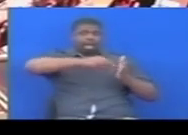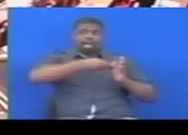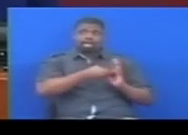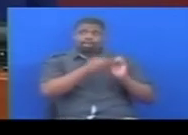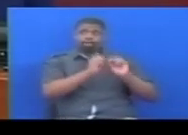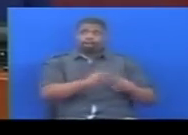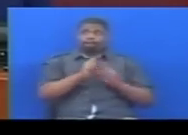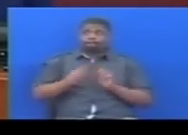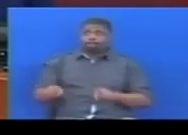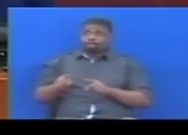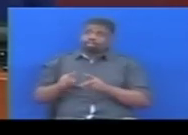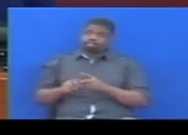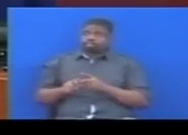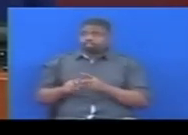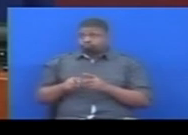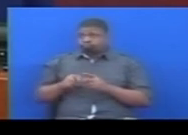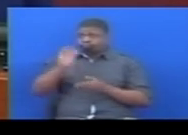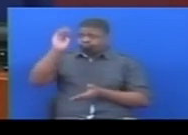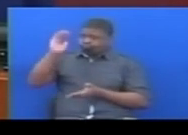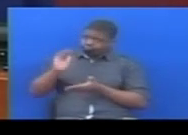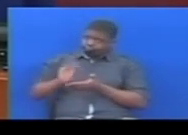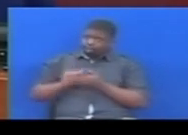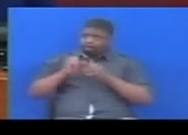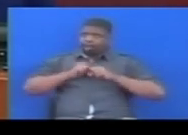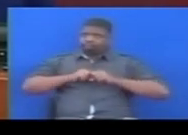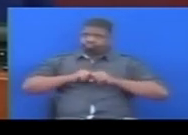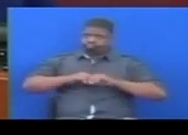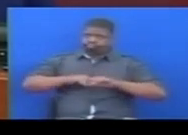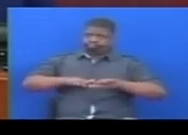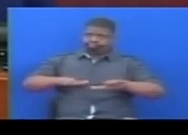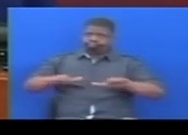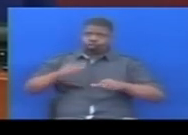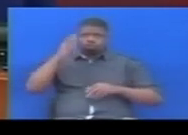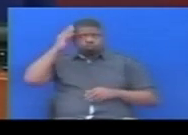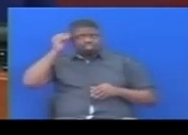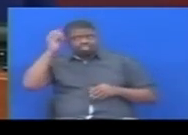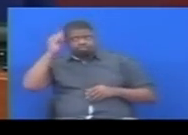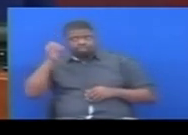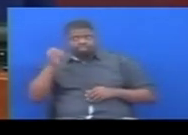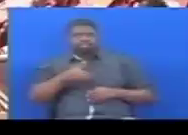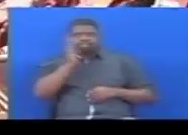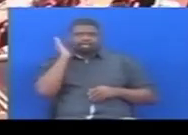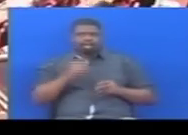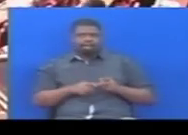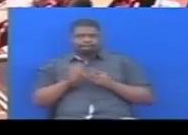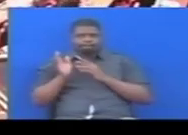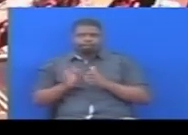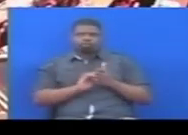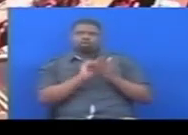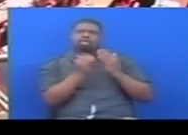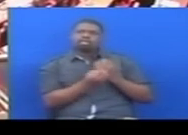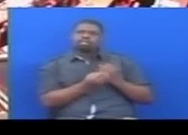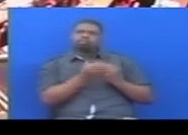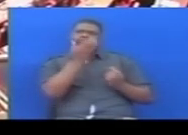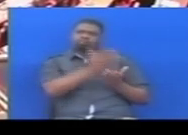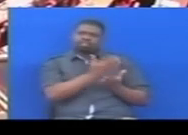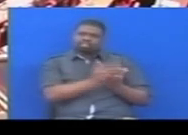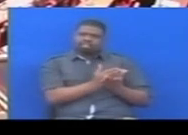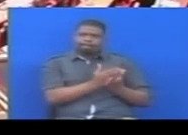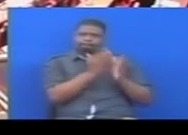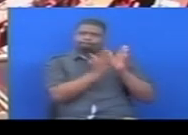ya ukimwi. Je, serikali ina mkakati gani wa ziada kuhakikisha kuwa kampeni ya mpango wa